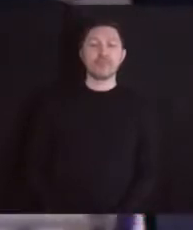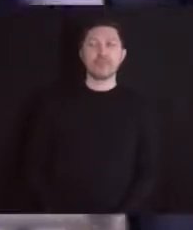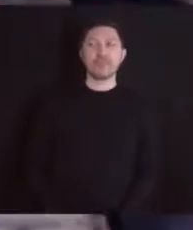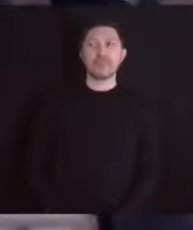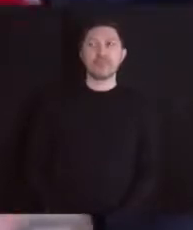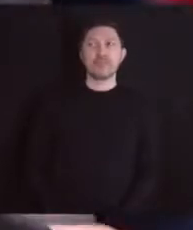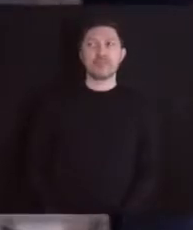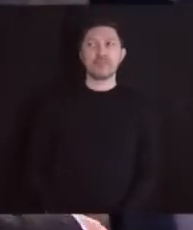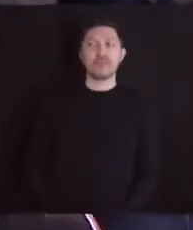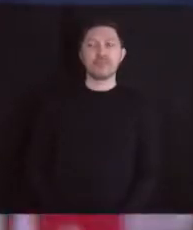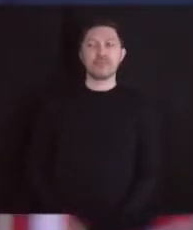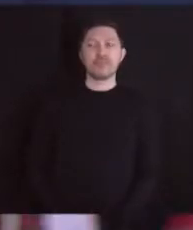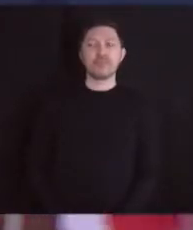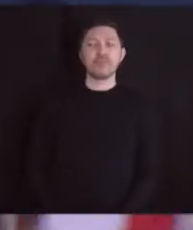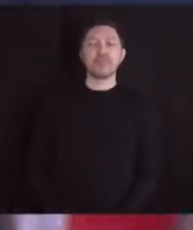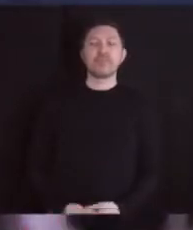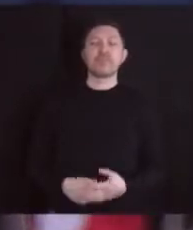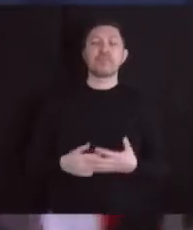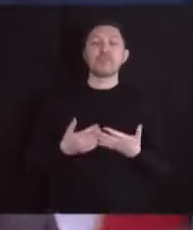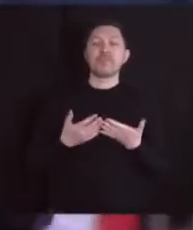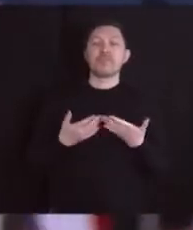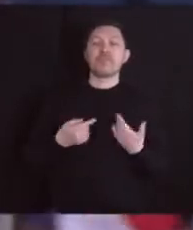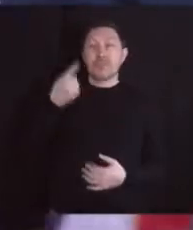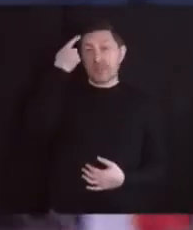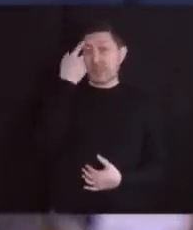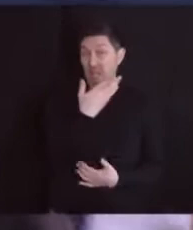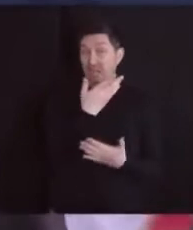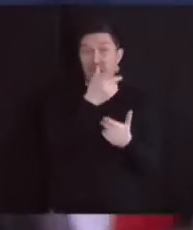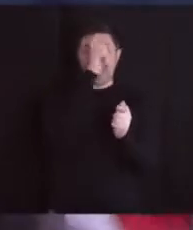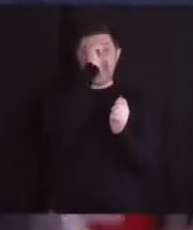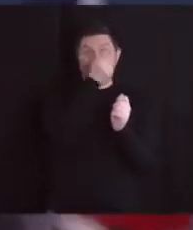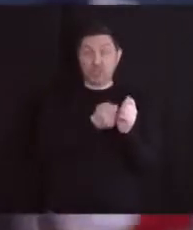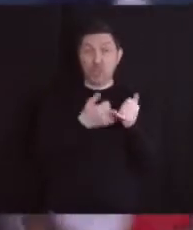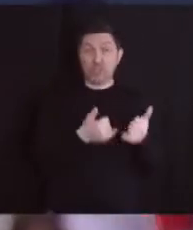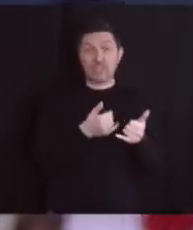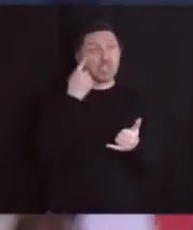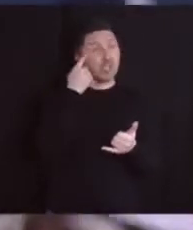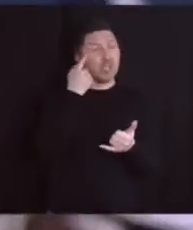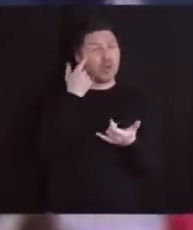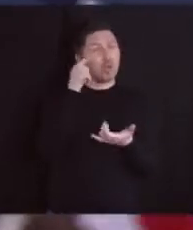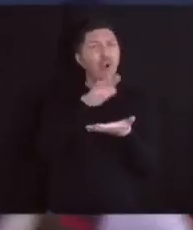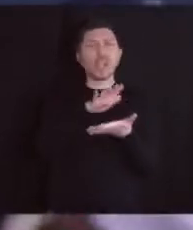devant le monument édifié pour le centenaire de la Révolution de